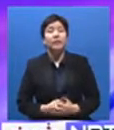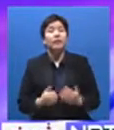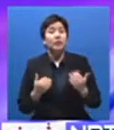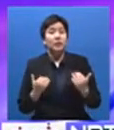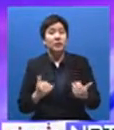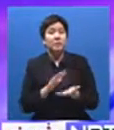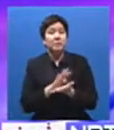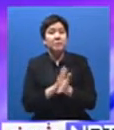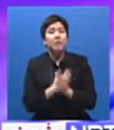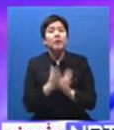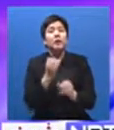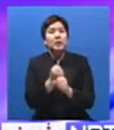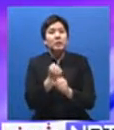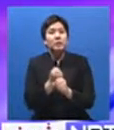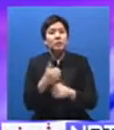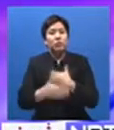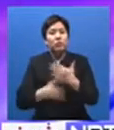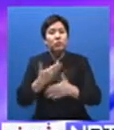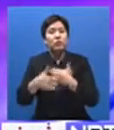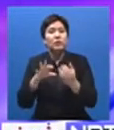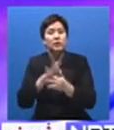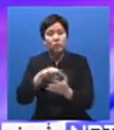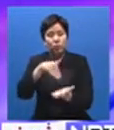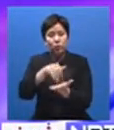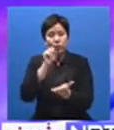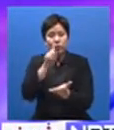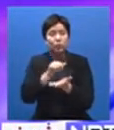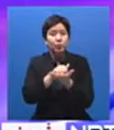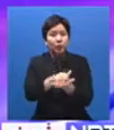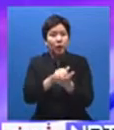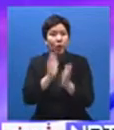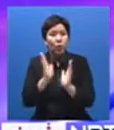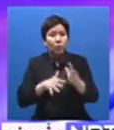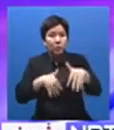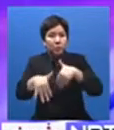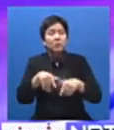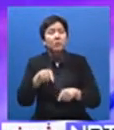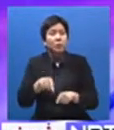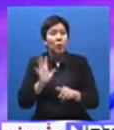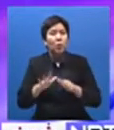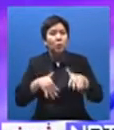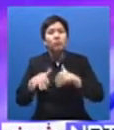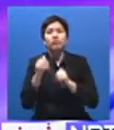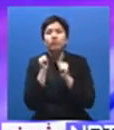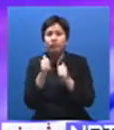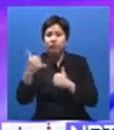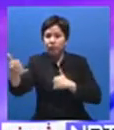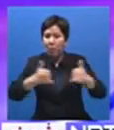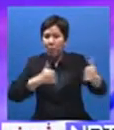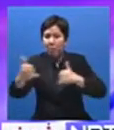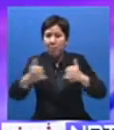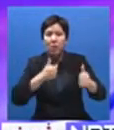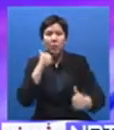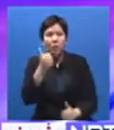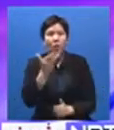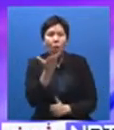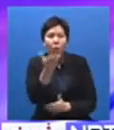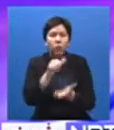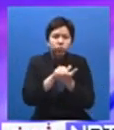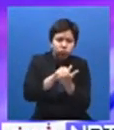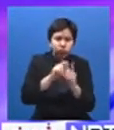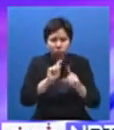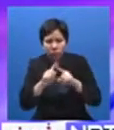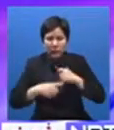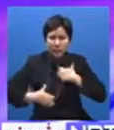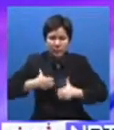การปรับการทำงานเชิงรุกของศูนย์บริการประชาชนของรัฐบาลยังได้รับการตอบรับจากประชาชนเป็นอย่างดีนะครับโดยมีประชาชนมาขอรับความช่วยเหลืออย่าง